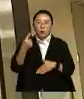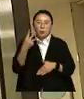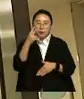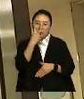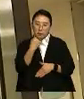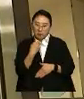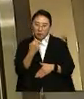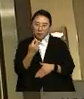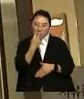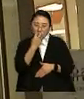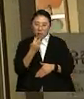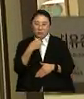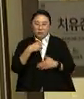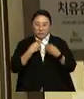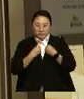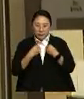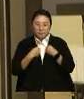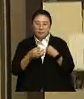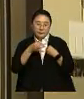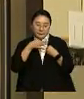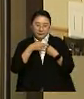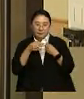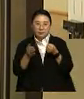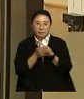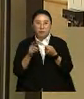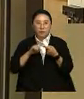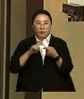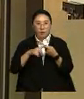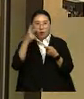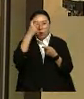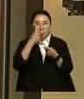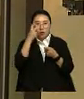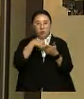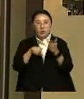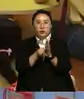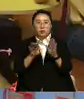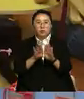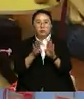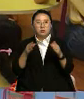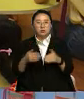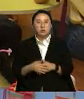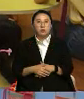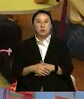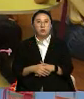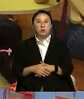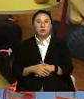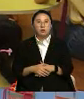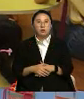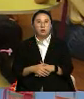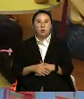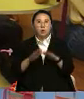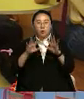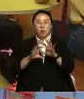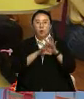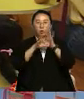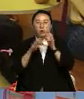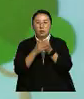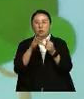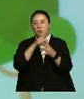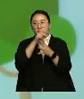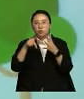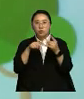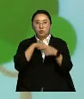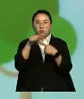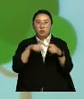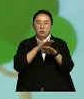천식과 같은 환경성 질환을 예방하고 관리하기 위해 문을 열었습니다. 올해는 코로나19의 여파로 프로그램